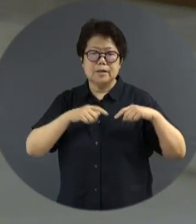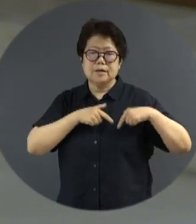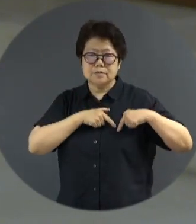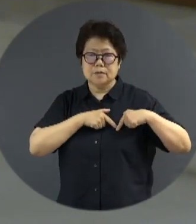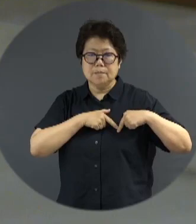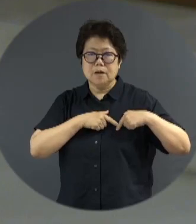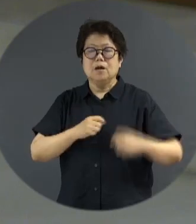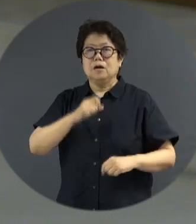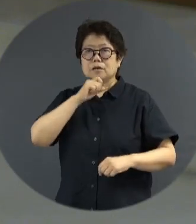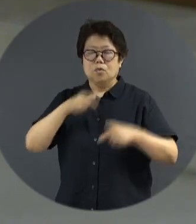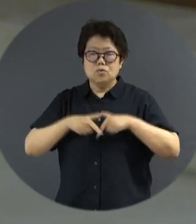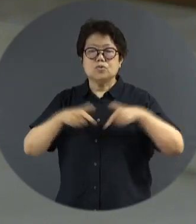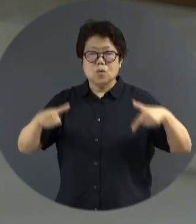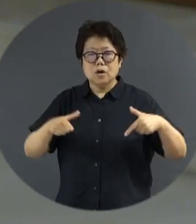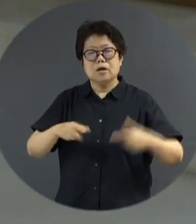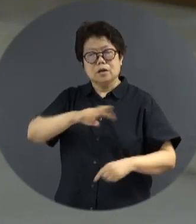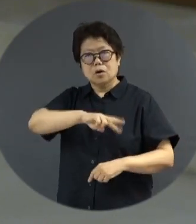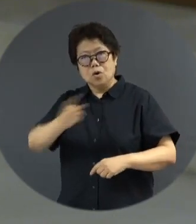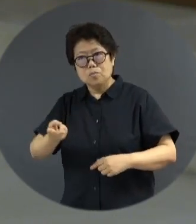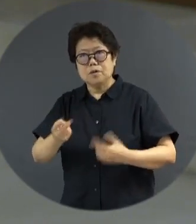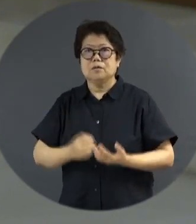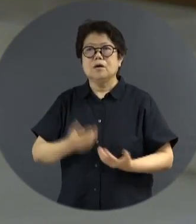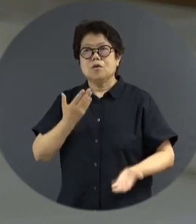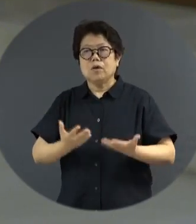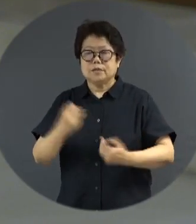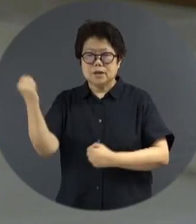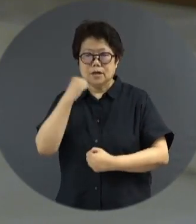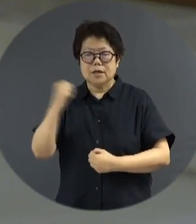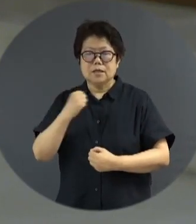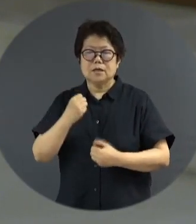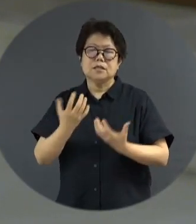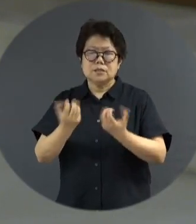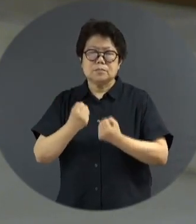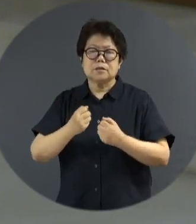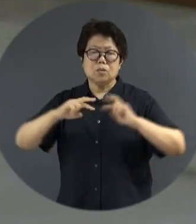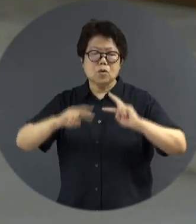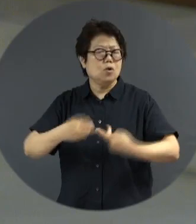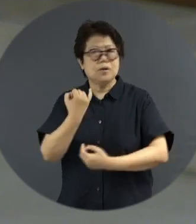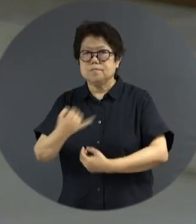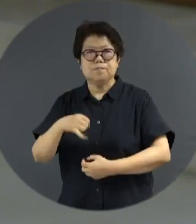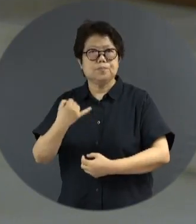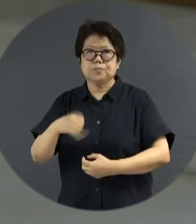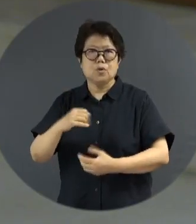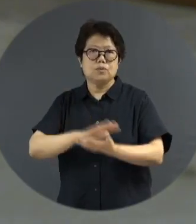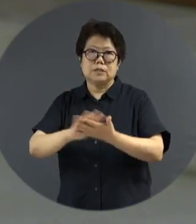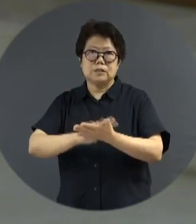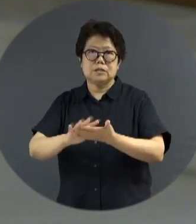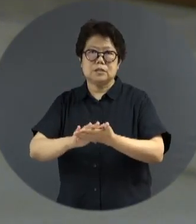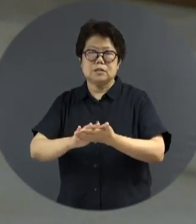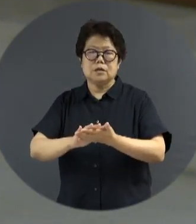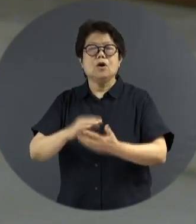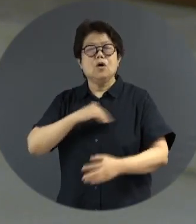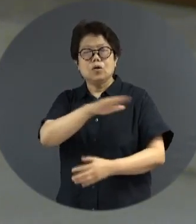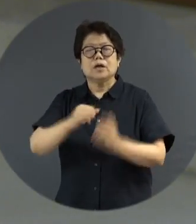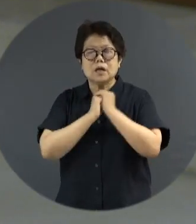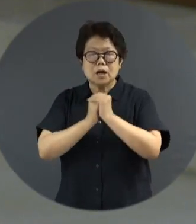要有勇气去改变，或者那些有能力去接受不能够改变的事实，让我们更加求主给